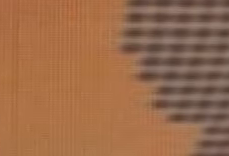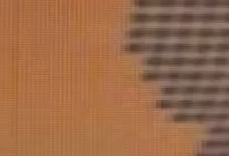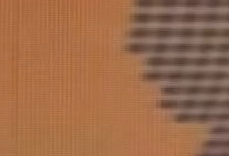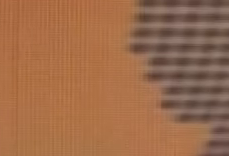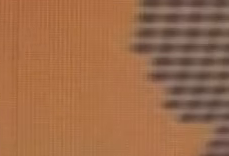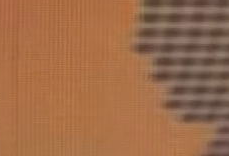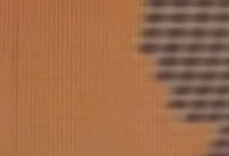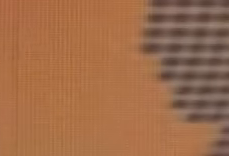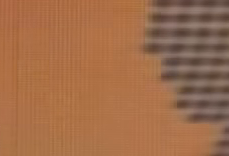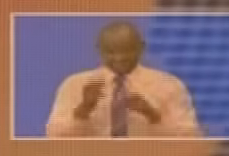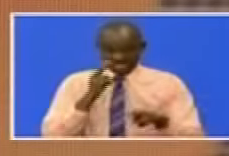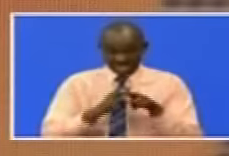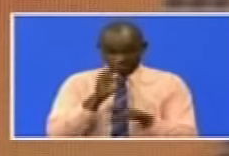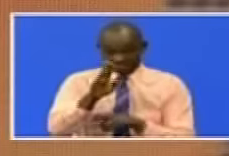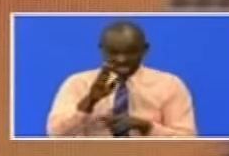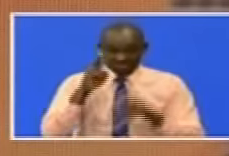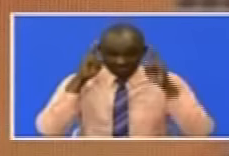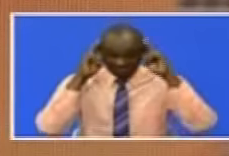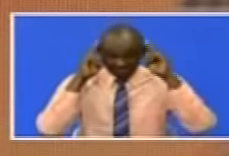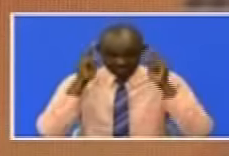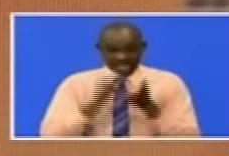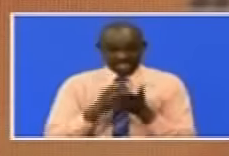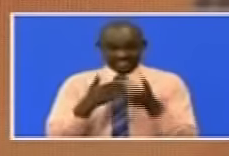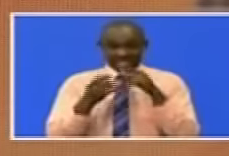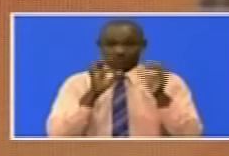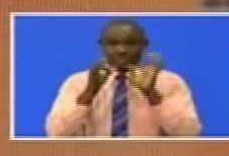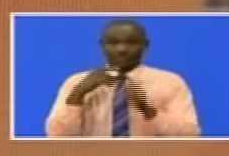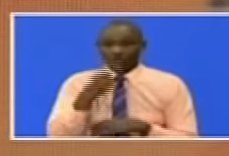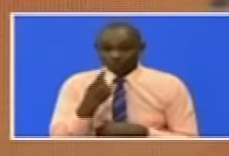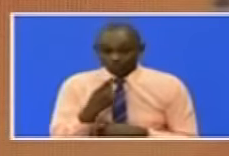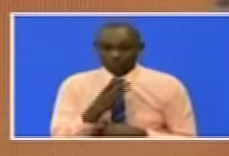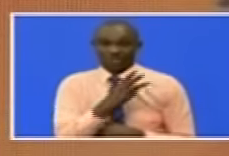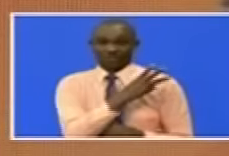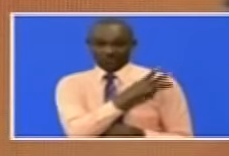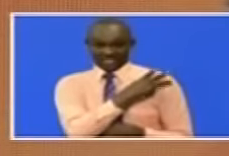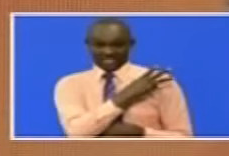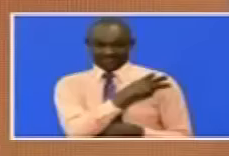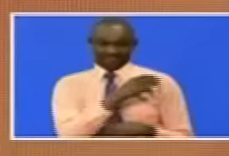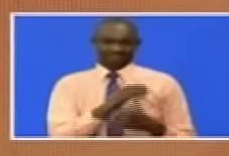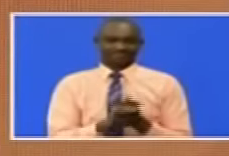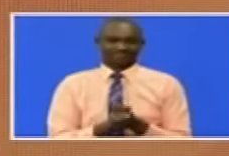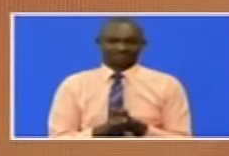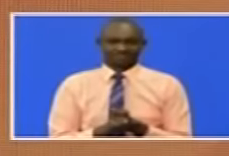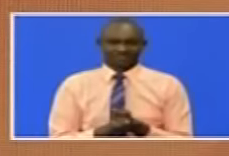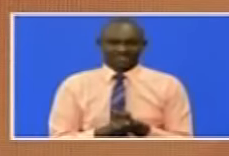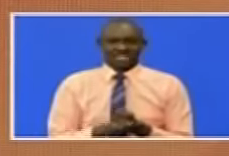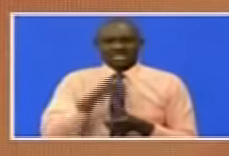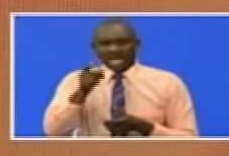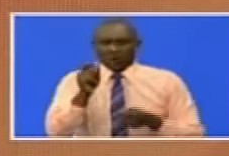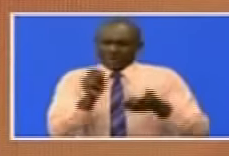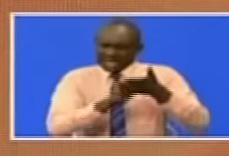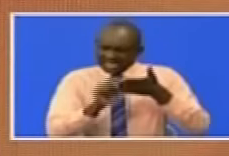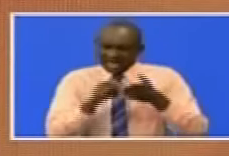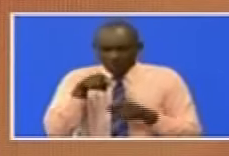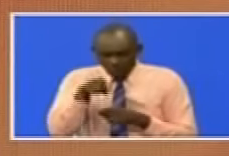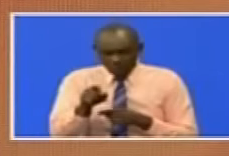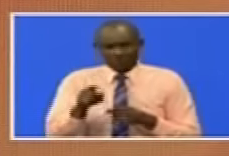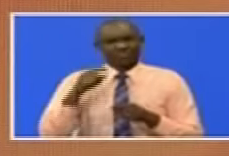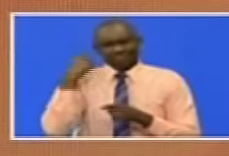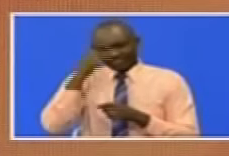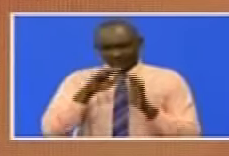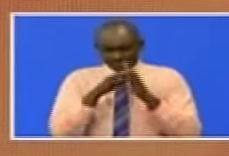Karibu kwa taarifa zetu. Mimi ni Mashirima Kapombe na mtangazaji wetu wa ishara ni William Sila. Mwandishi wa mitandaoni na